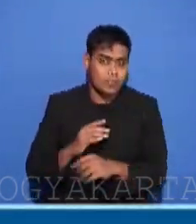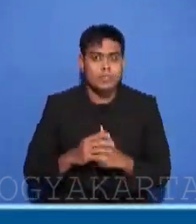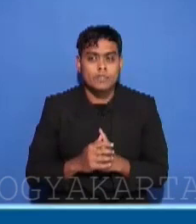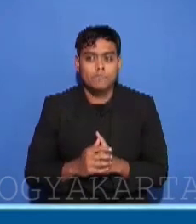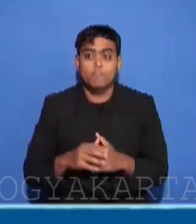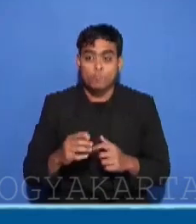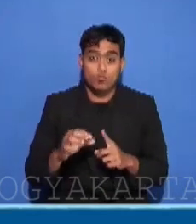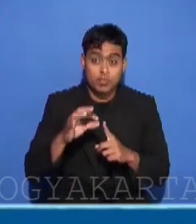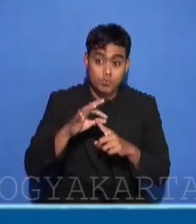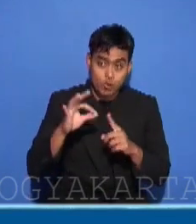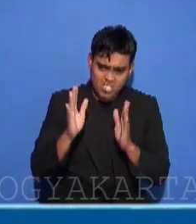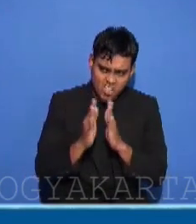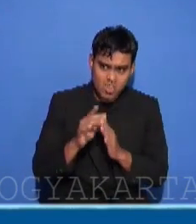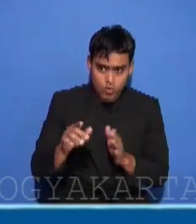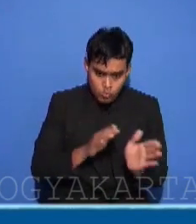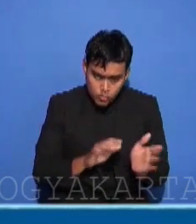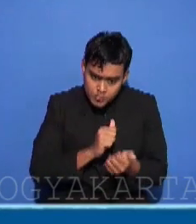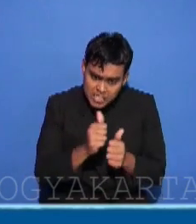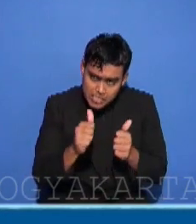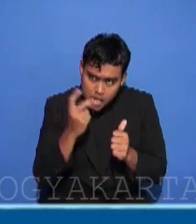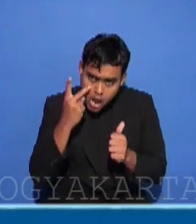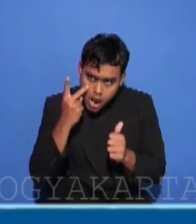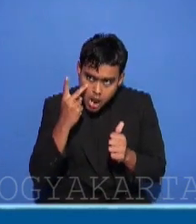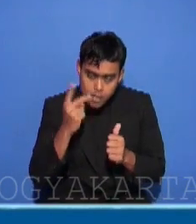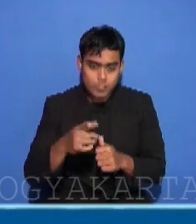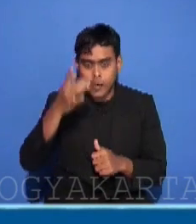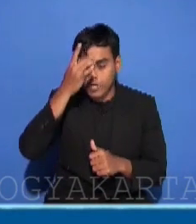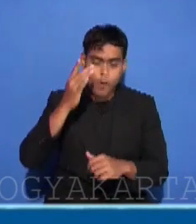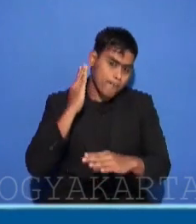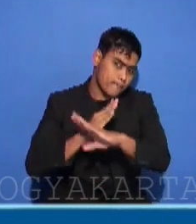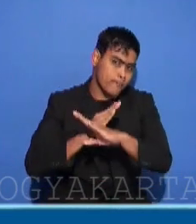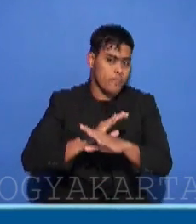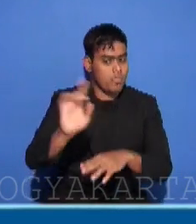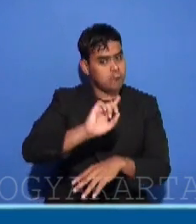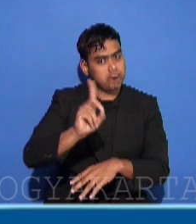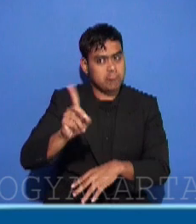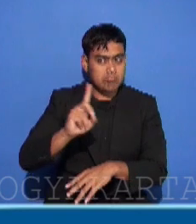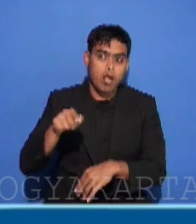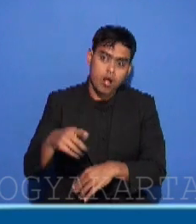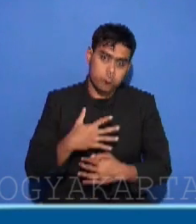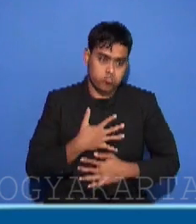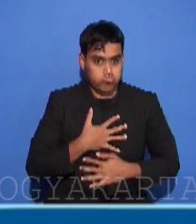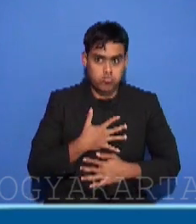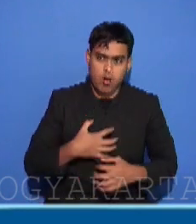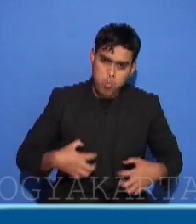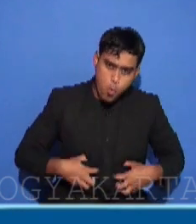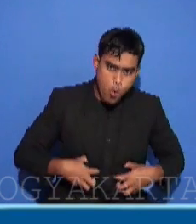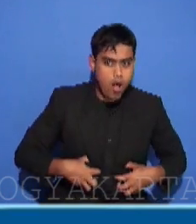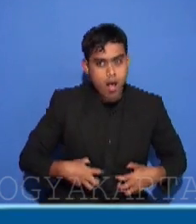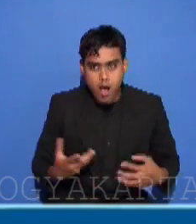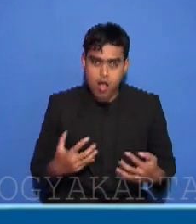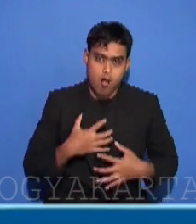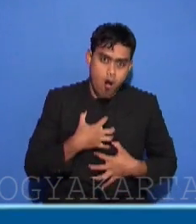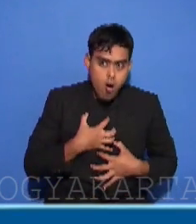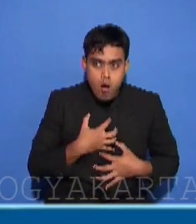saged nyegah lan ngendhaleni maneka werni sesakit, wiwit saking gangguan pernapasan, sakit padaran inggo nikelaken kekebalan